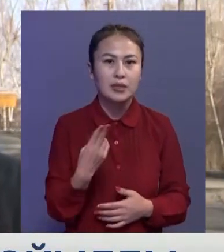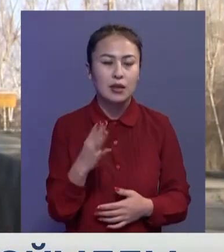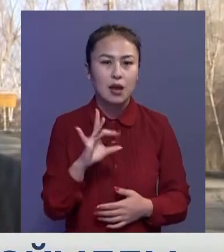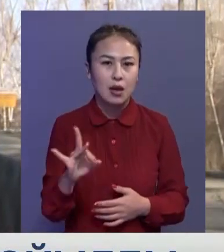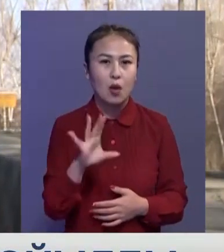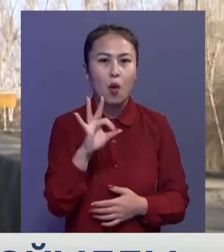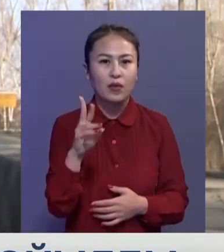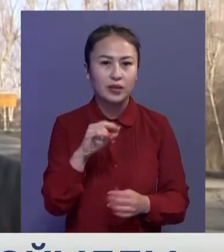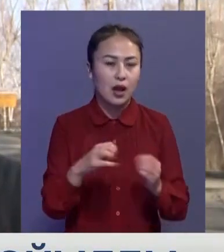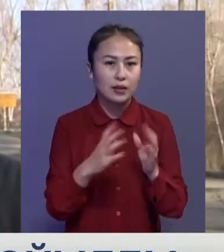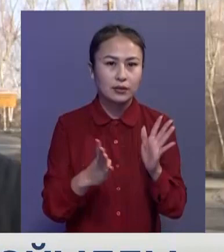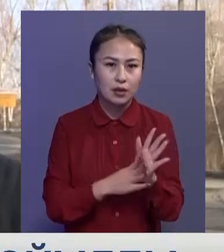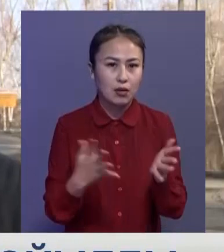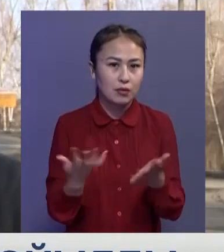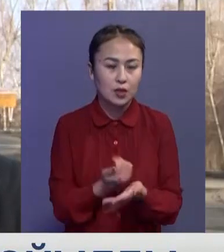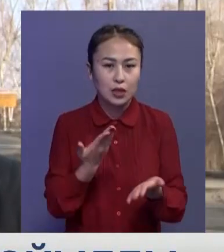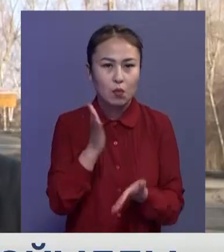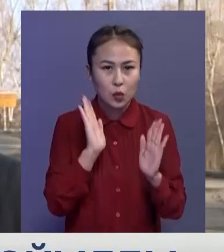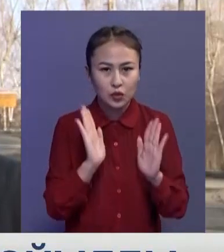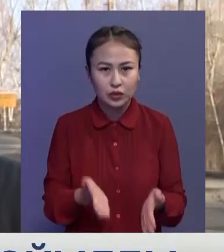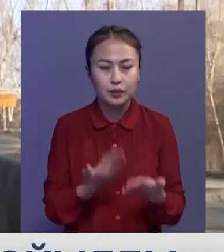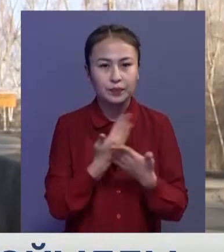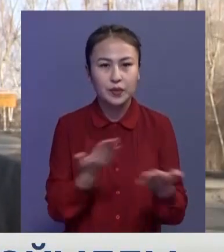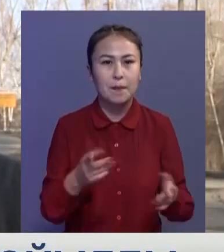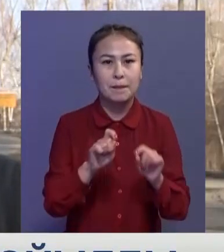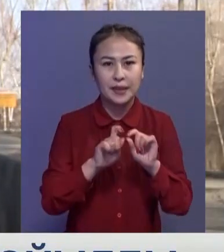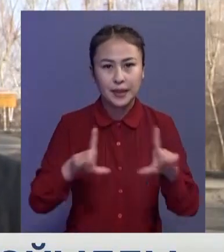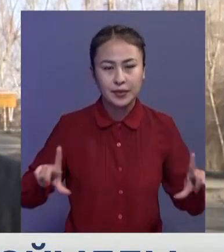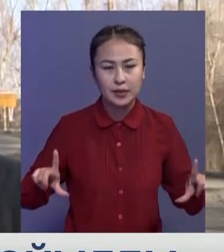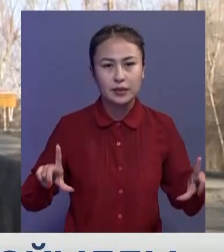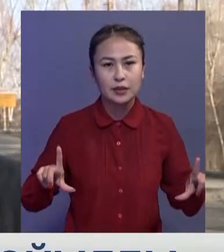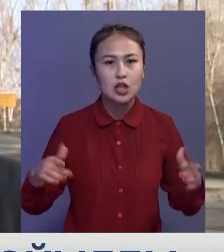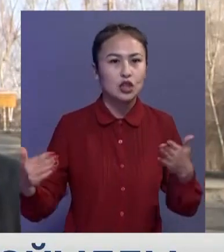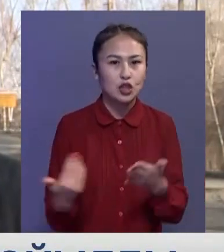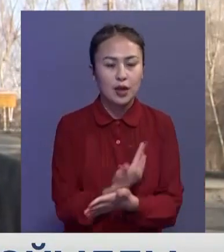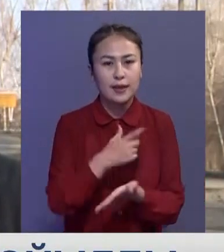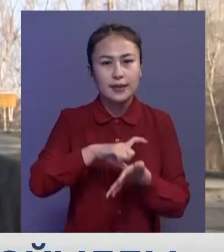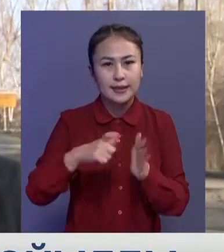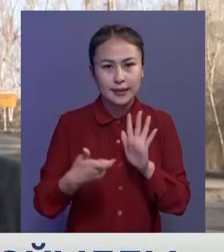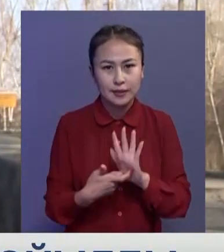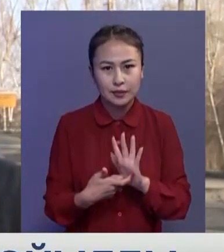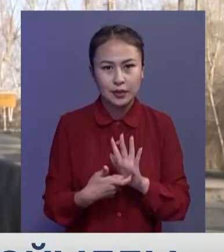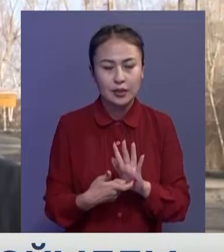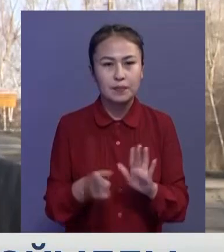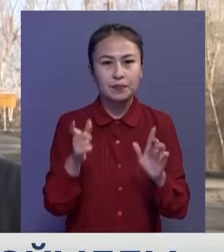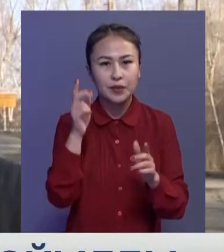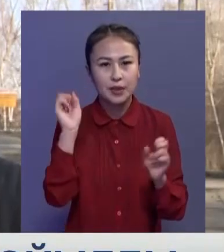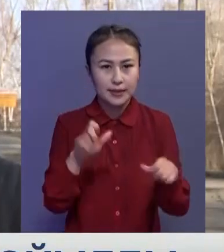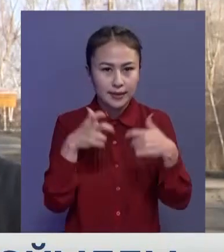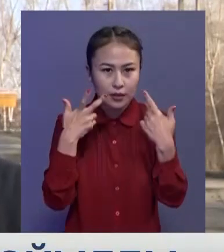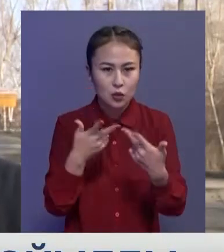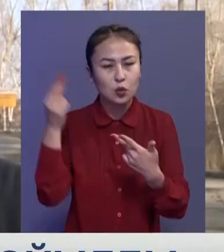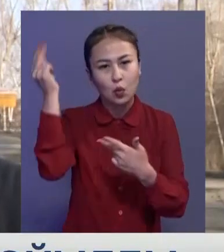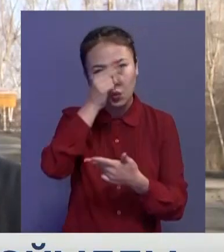ПЦР анализінде COVID анықталған болса, онда сол мектептің жаңағы сыныбы дистанционный оқуға